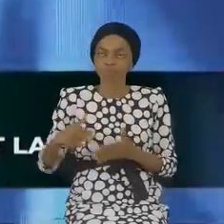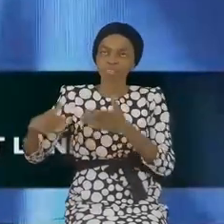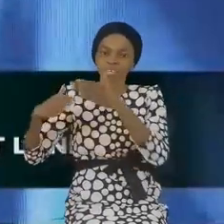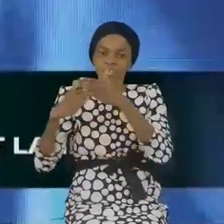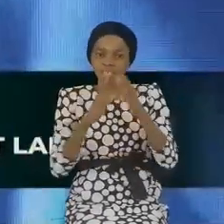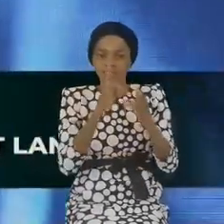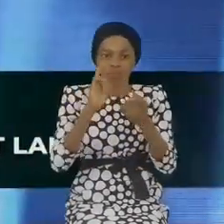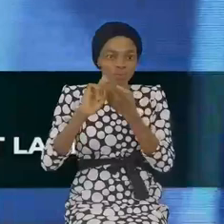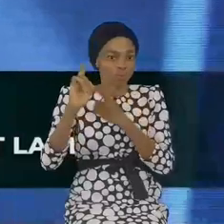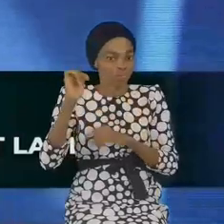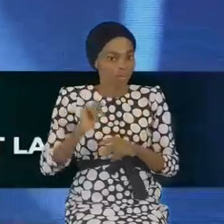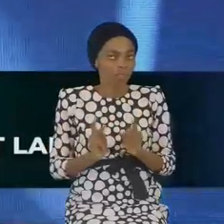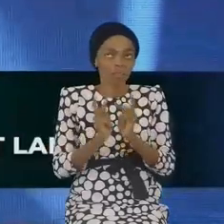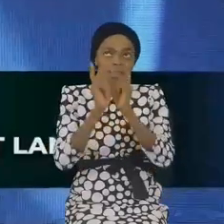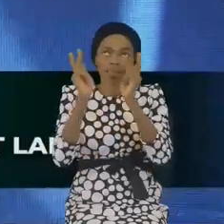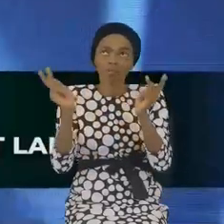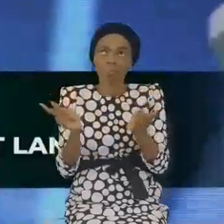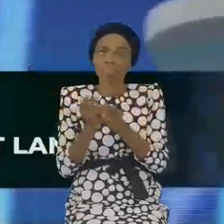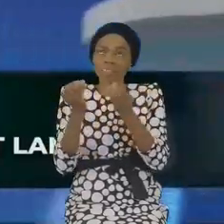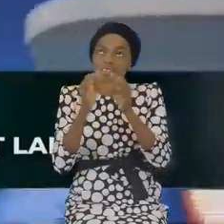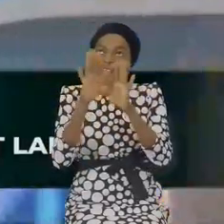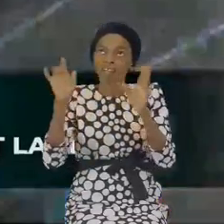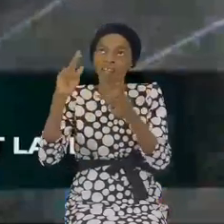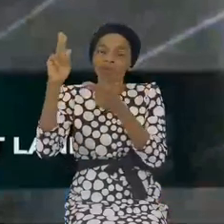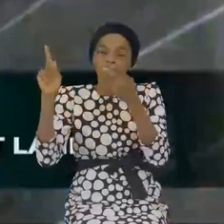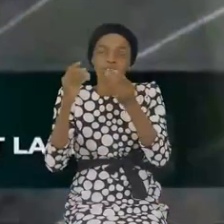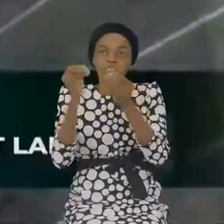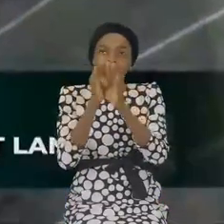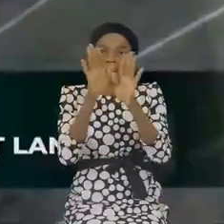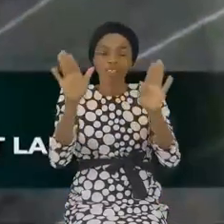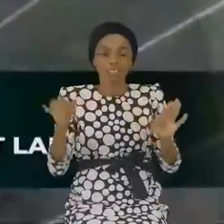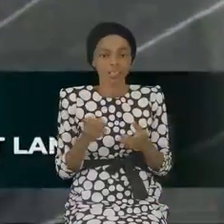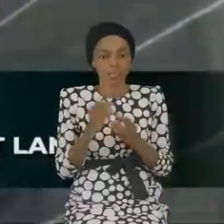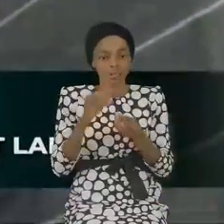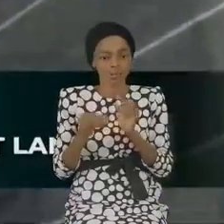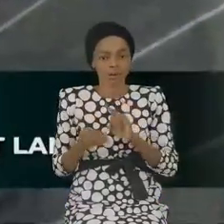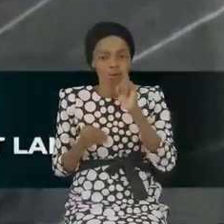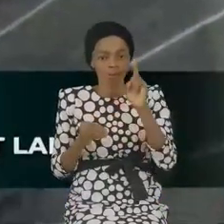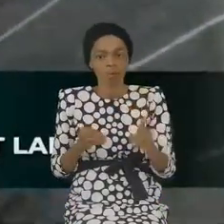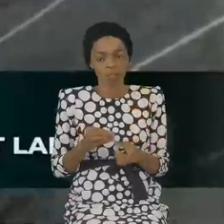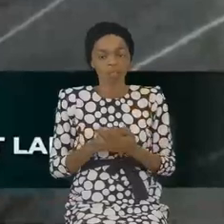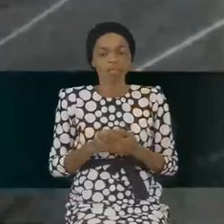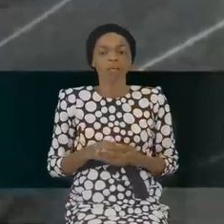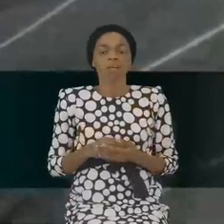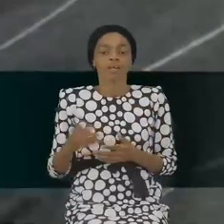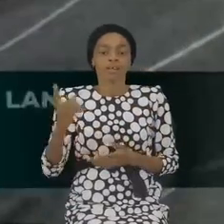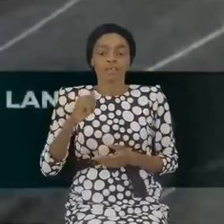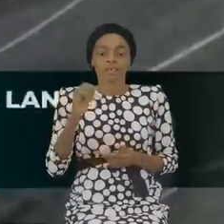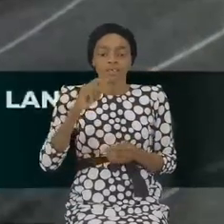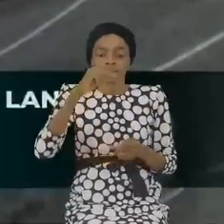pays, à ce pays parfait. Premier élément alors, présenter l'image parfaite de la